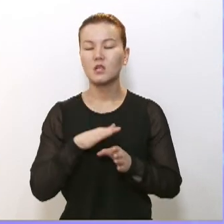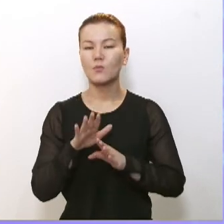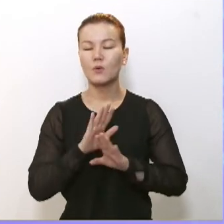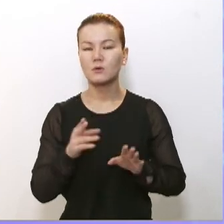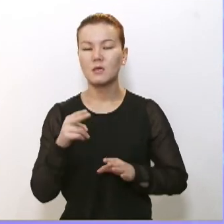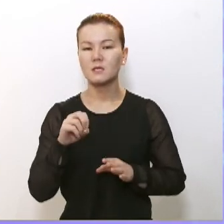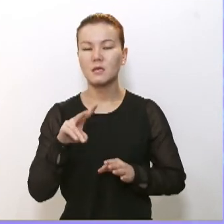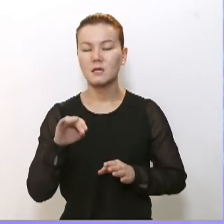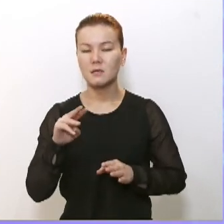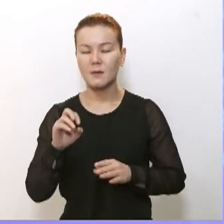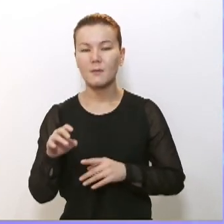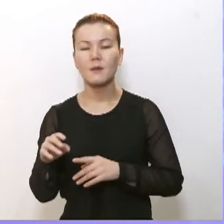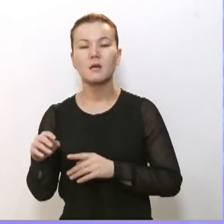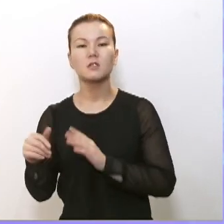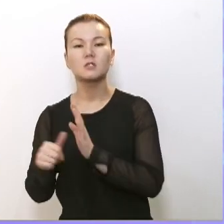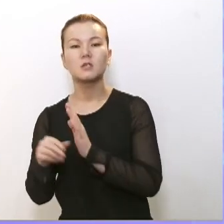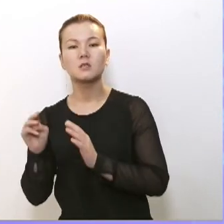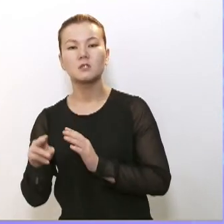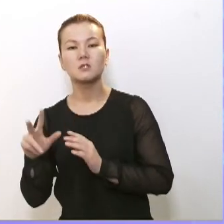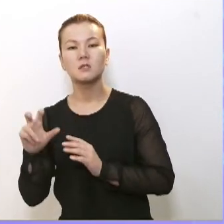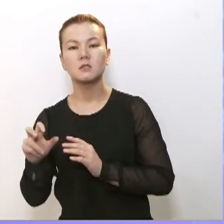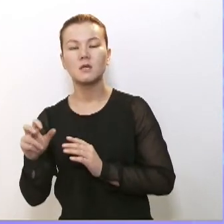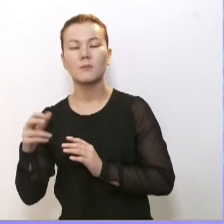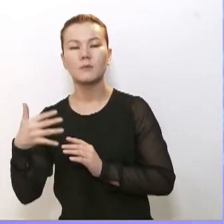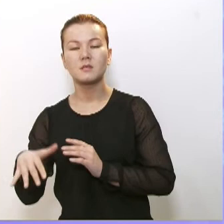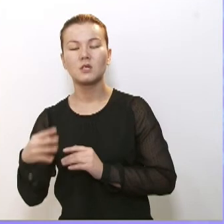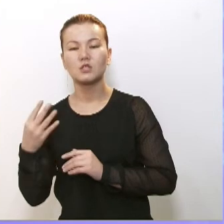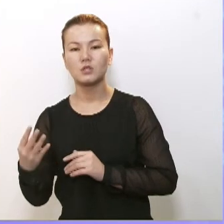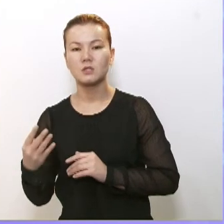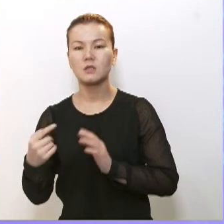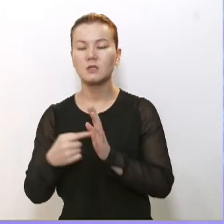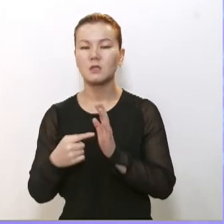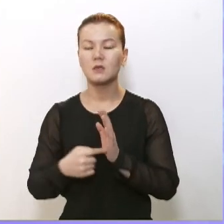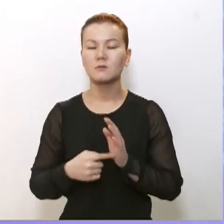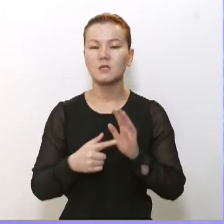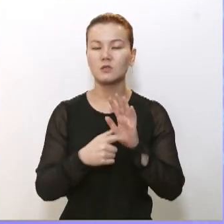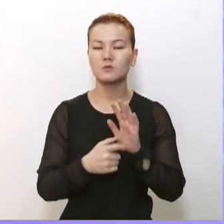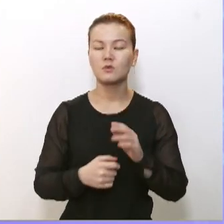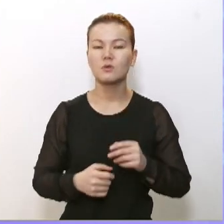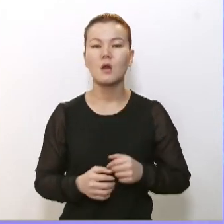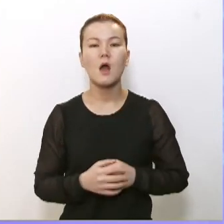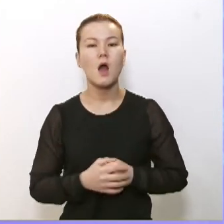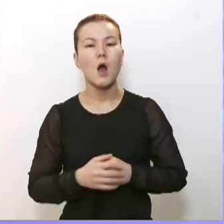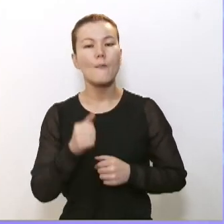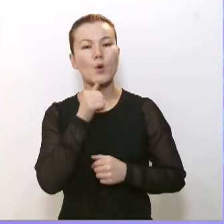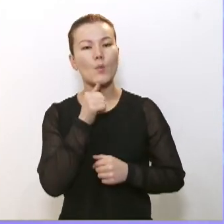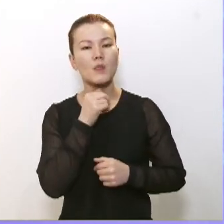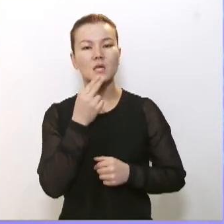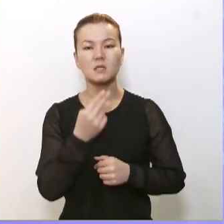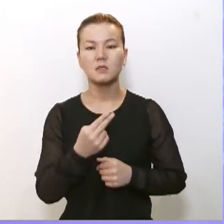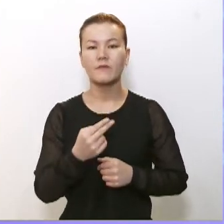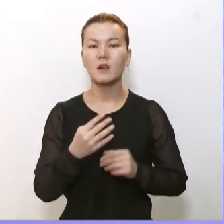шесть тысяч триста пятьдесят четыре на 700 пробная цифра